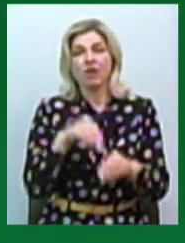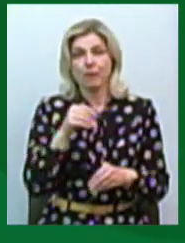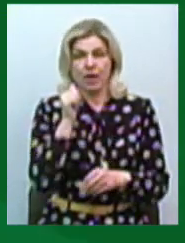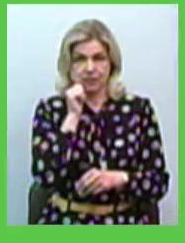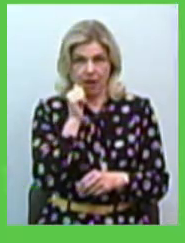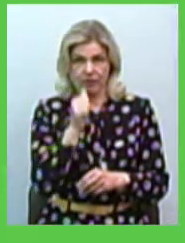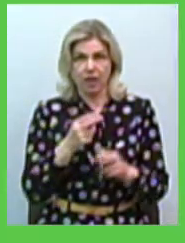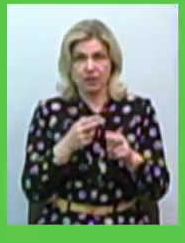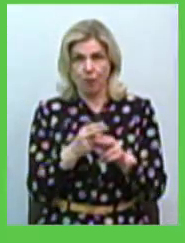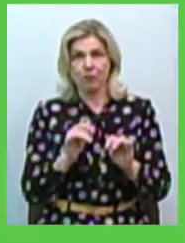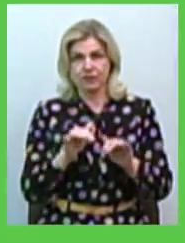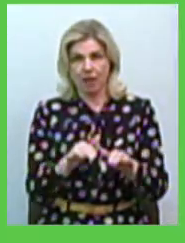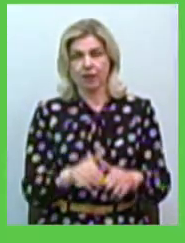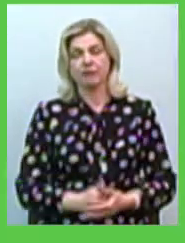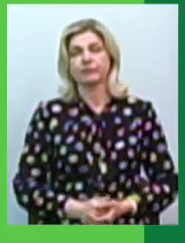завтра.